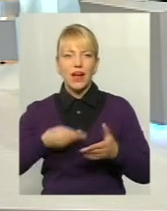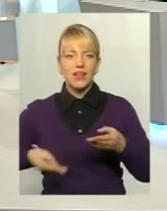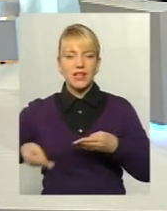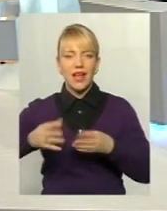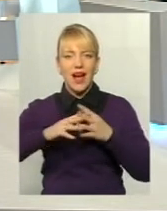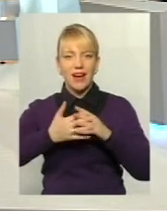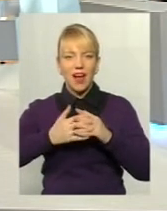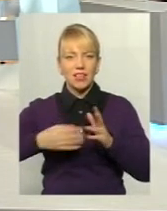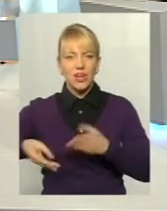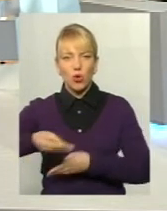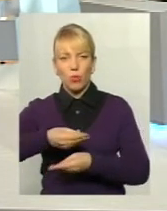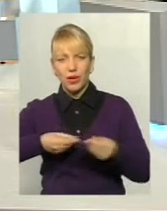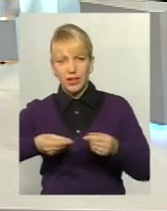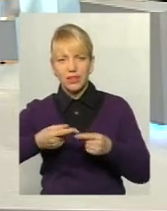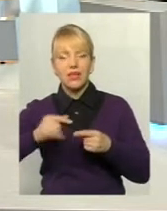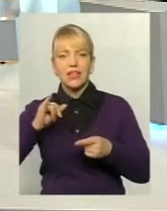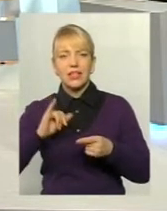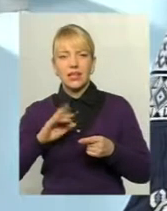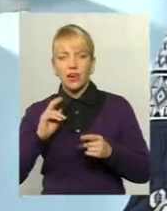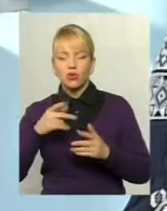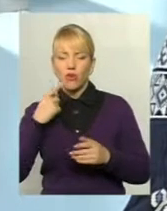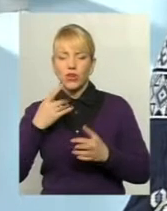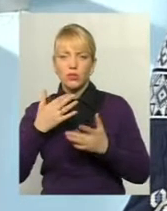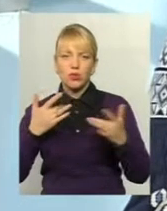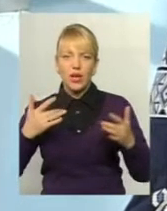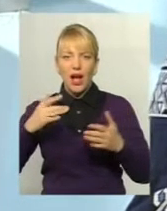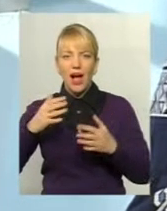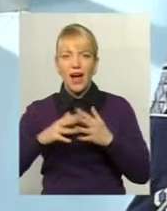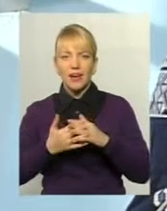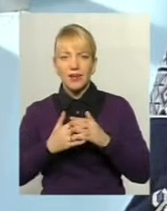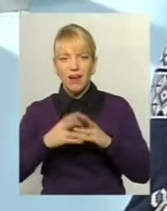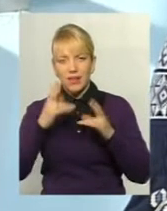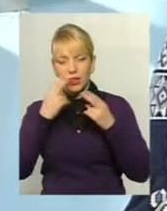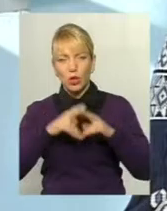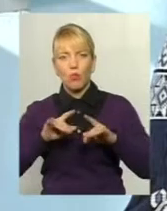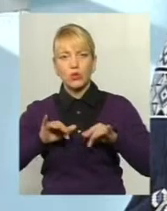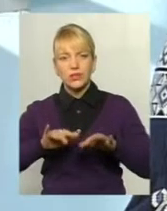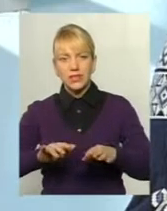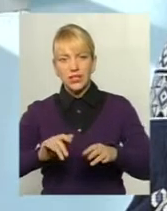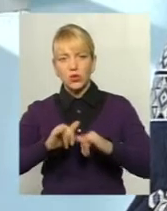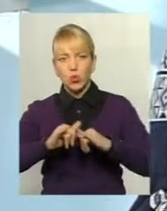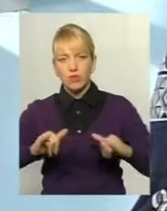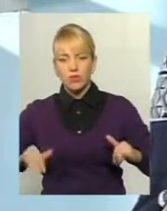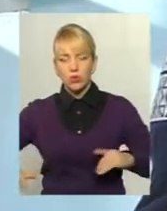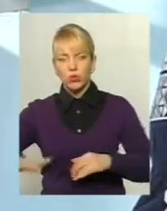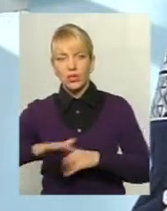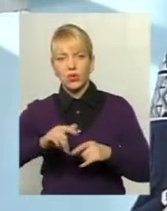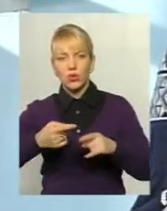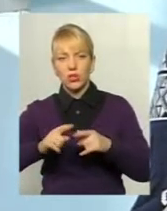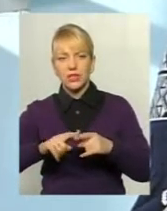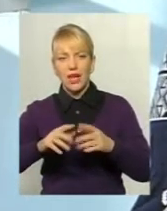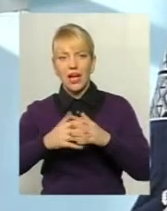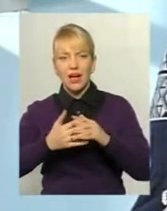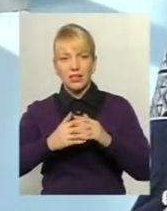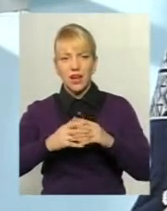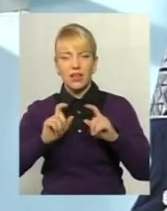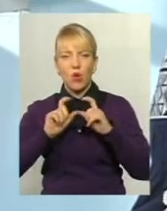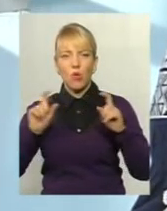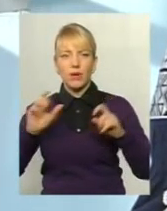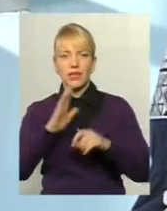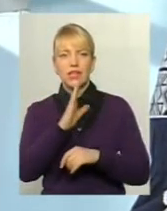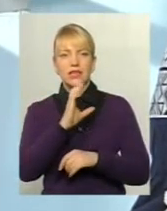про різноманітні аграрні технології і процеси розвитку територій, це, зокрема, аграрна компанія